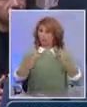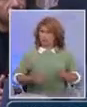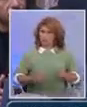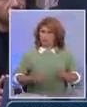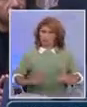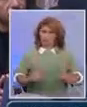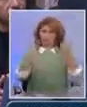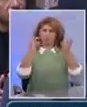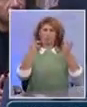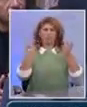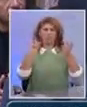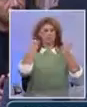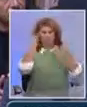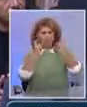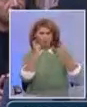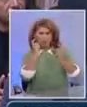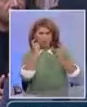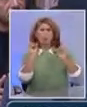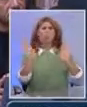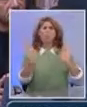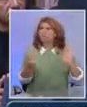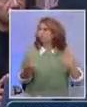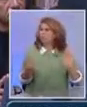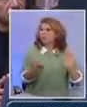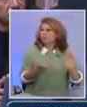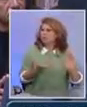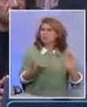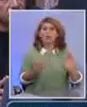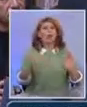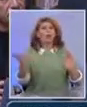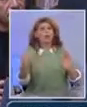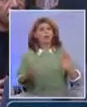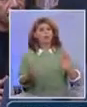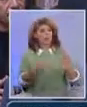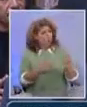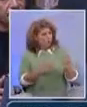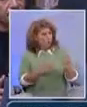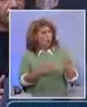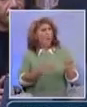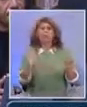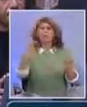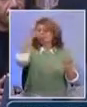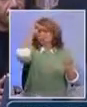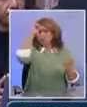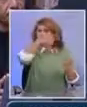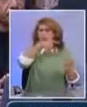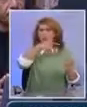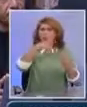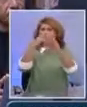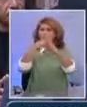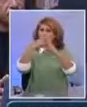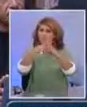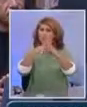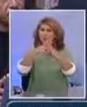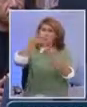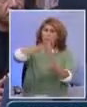Επανάσταση δεν συλλογιστήκαμε ούτε πόσοι είμεθα, ούτε αν έχουμε άρματα, ούτε ότι οι Τούρκοι βαστούσαν τα κάστρα και τις